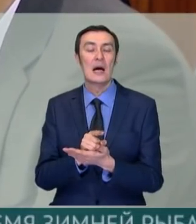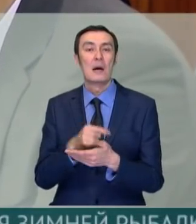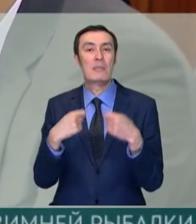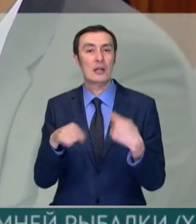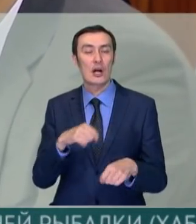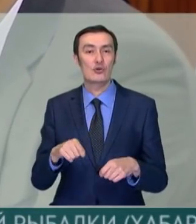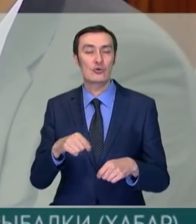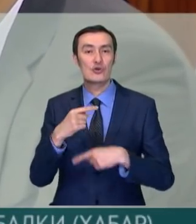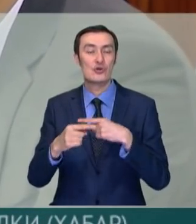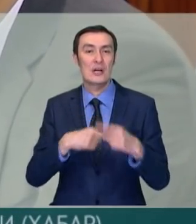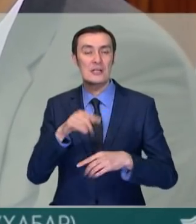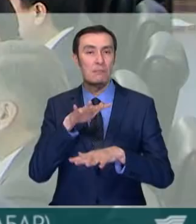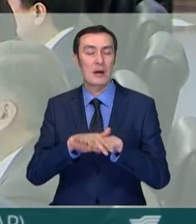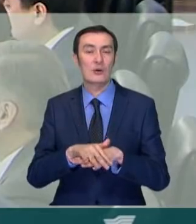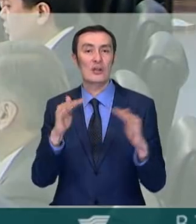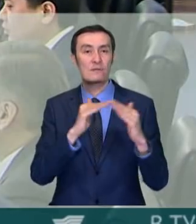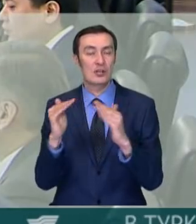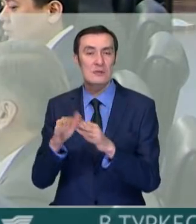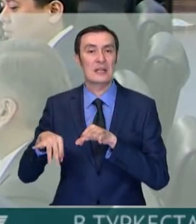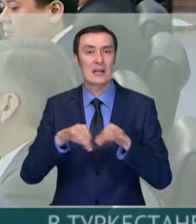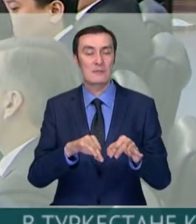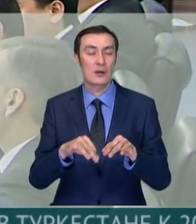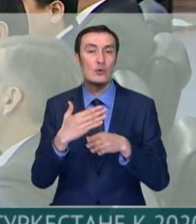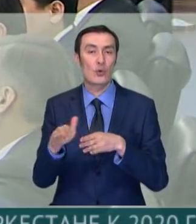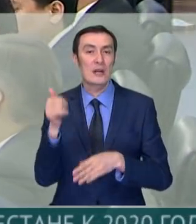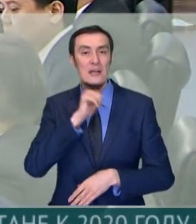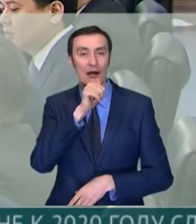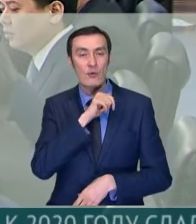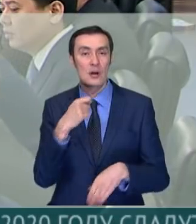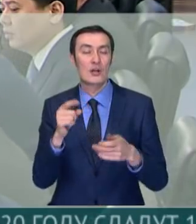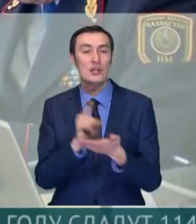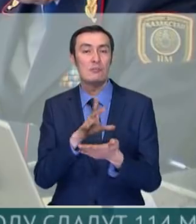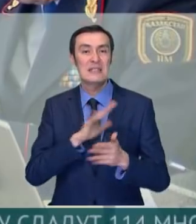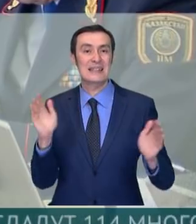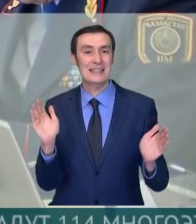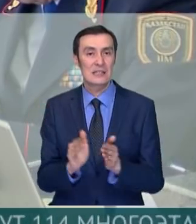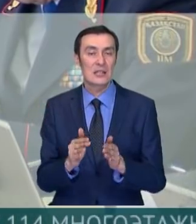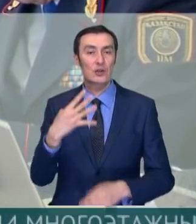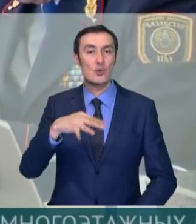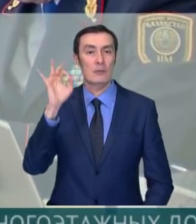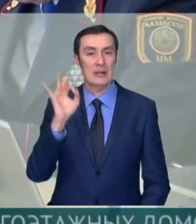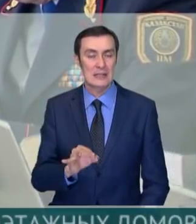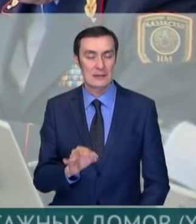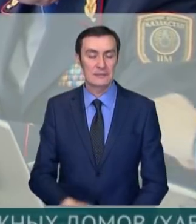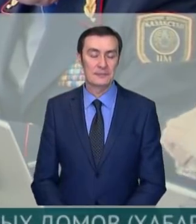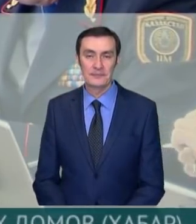продажу недвижимости и транспорта. Долю теневой экономики за 3 года должна сократиться как минимум на